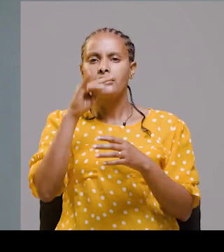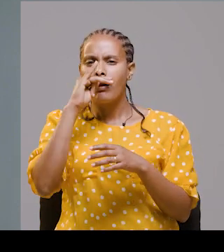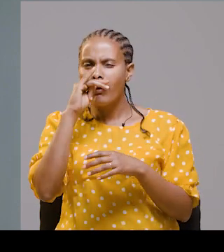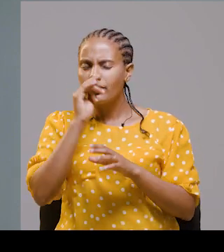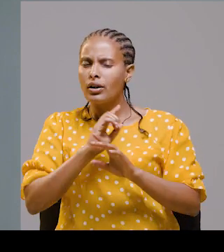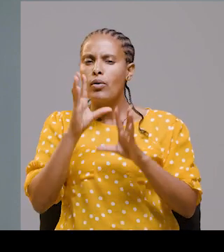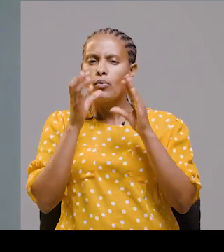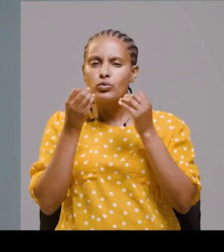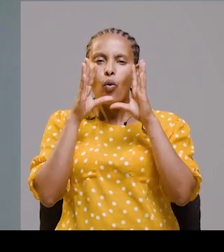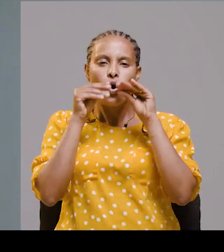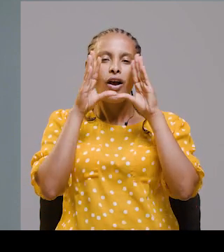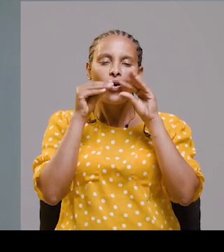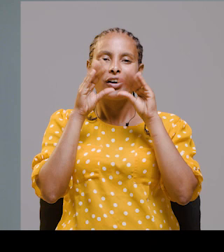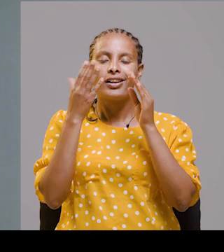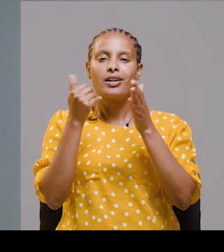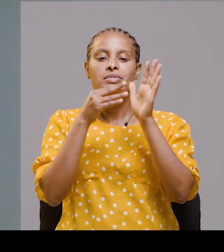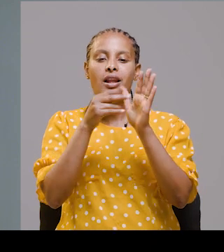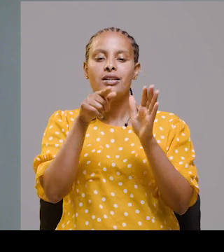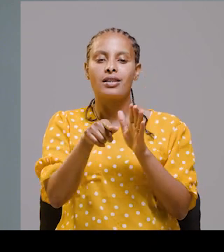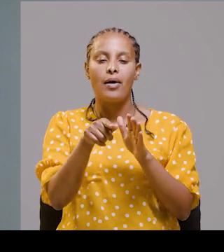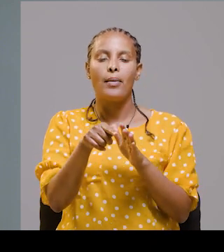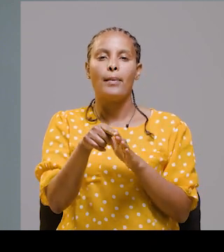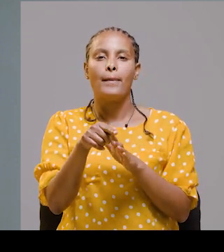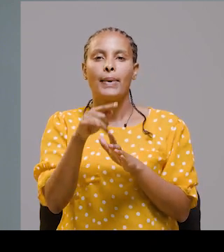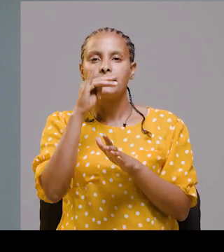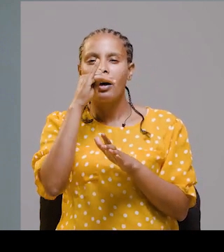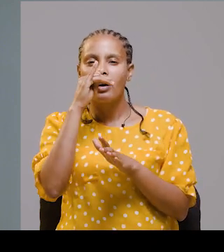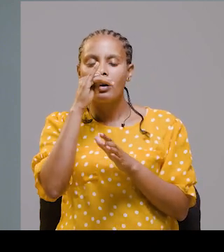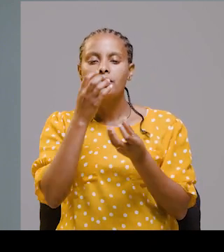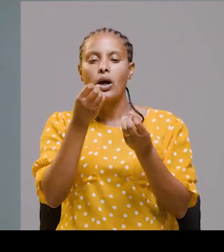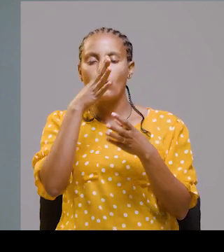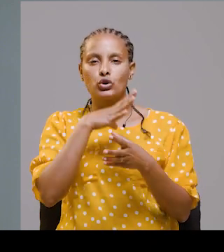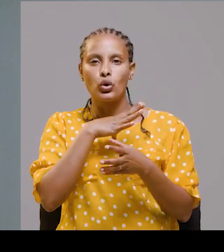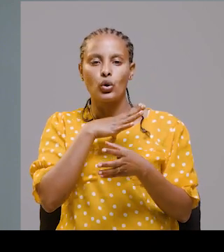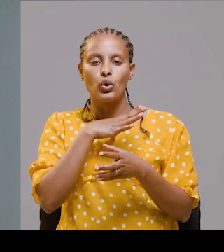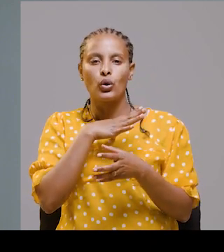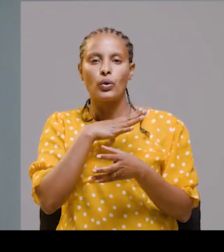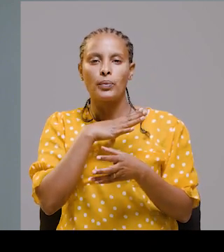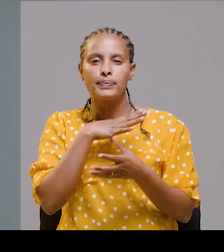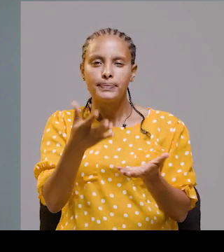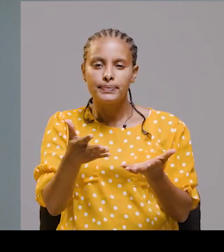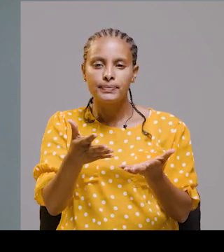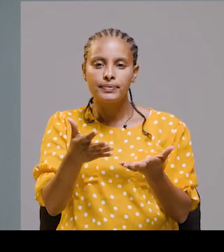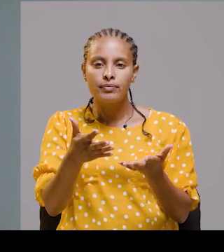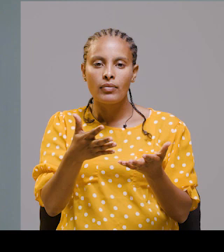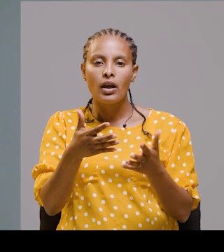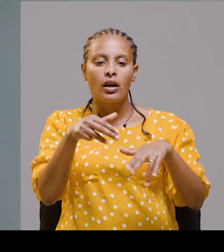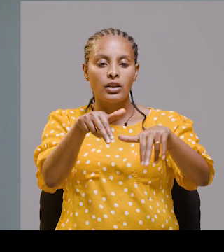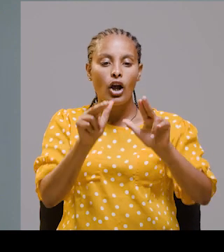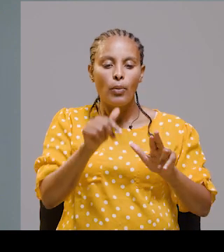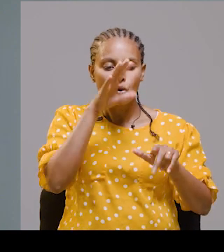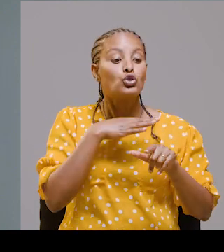ዘንድ የሚወሩ ብዙ ወሬዎች ነበሩ። ለምሳሌ ዛ እንትን ሰዎች እንትን ያሉ ተገድለ